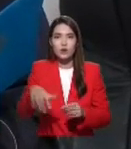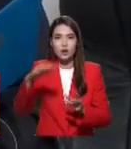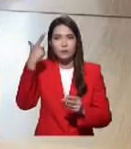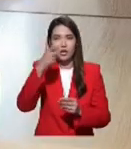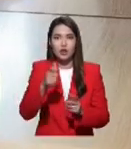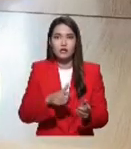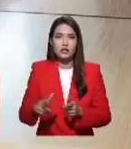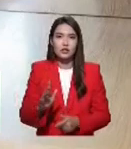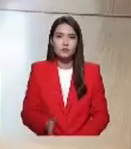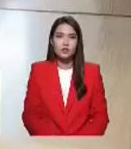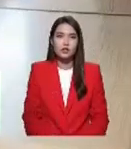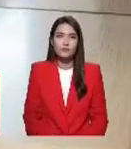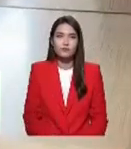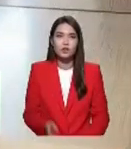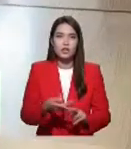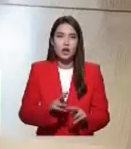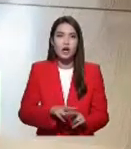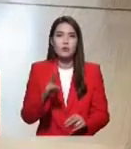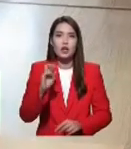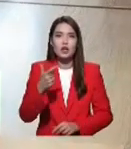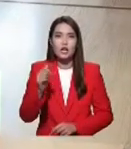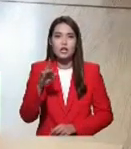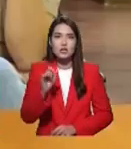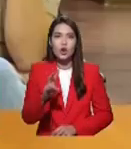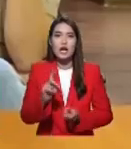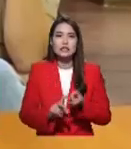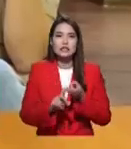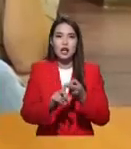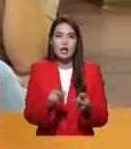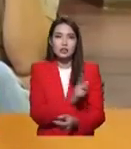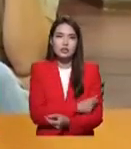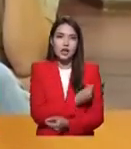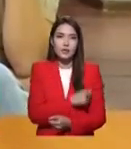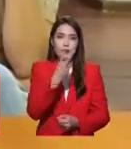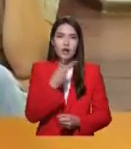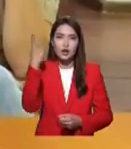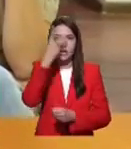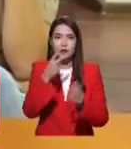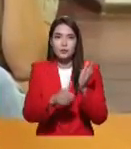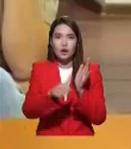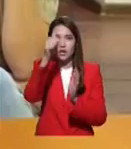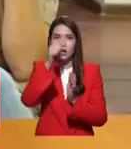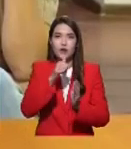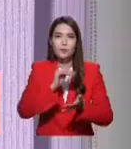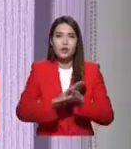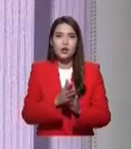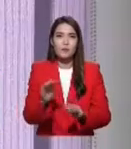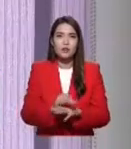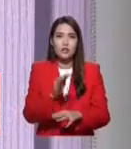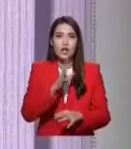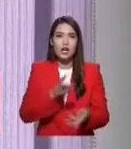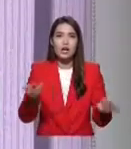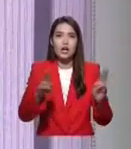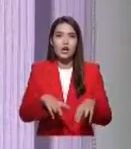тағайындалсын. Сондай-ақ акушер-гинеколог пен инфекционист дәрігерге 2 жыл 6 ай шартты жаза кесті. Ал қалған 3